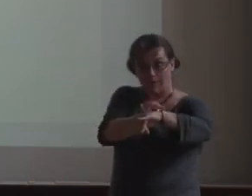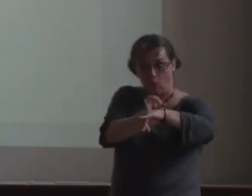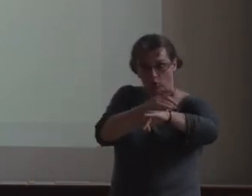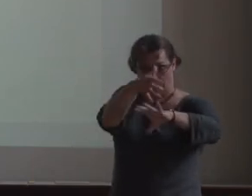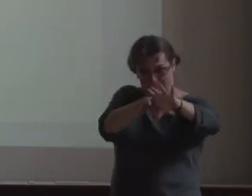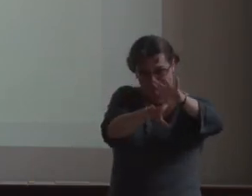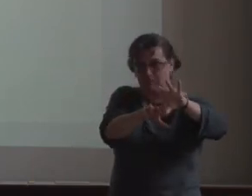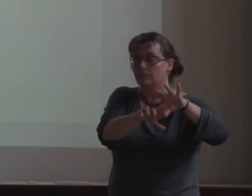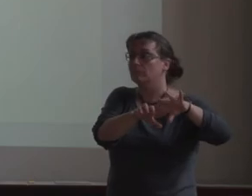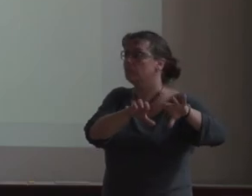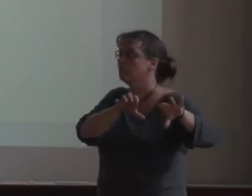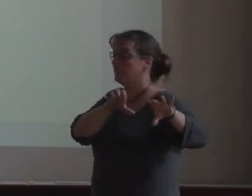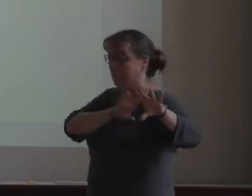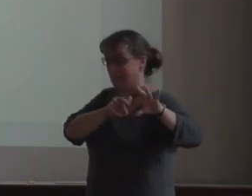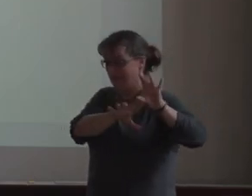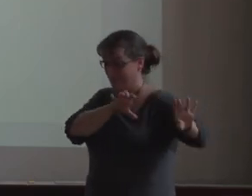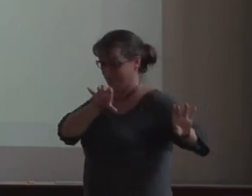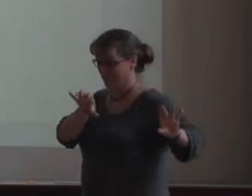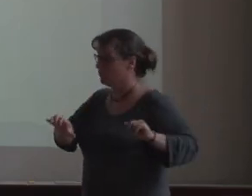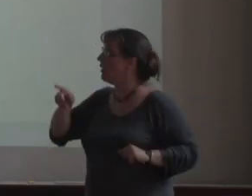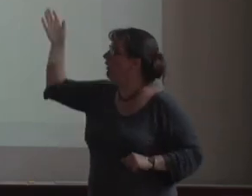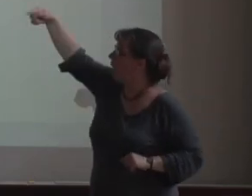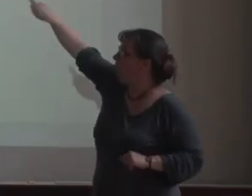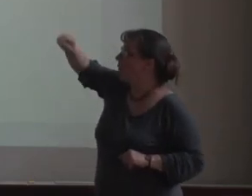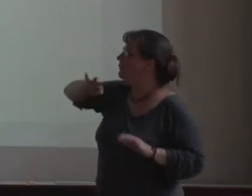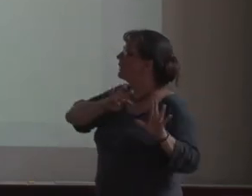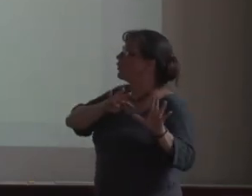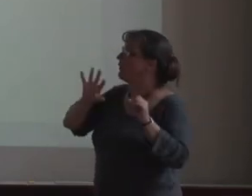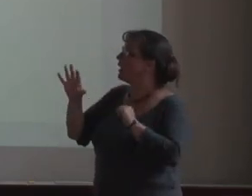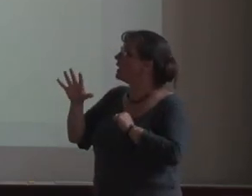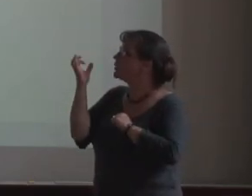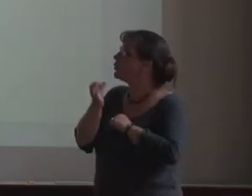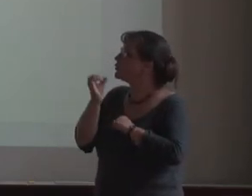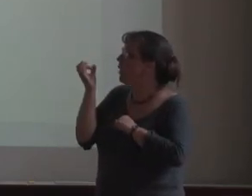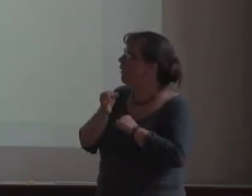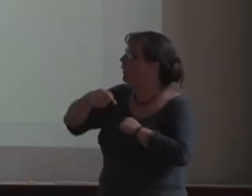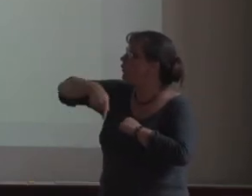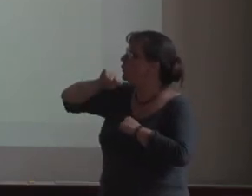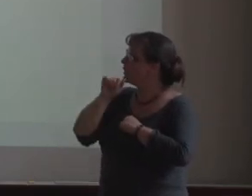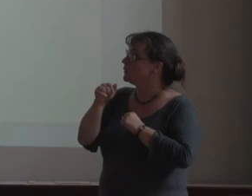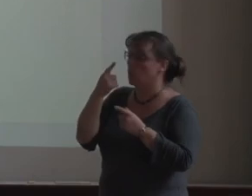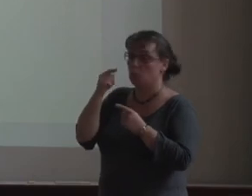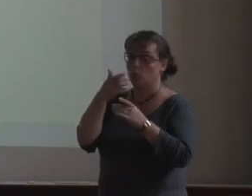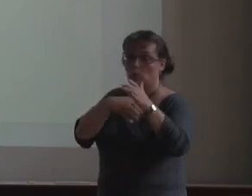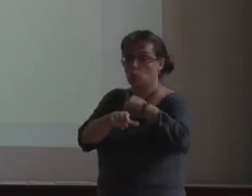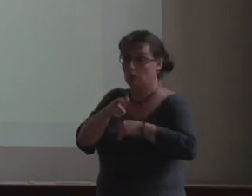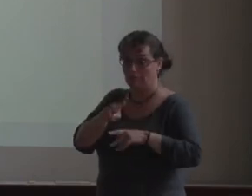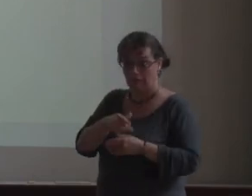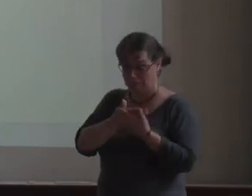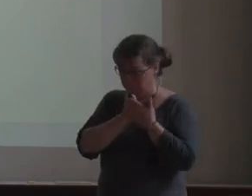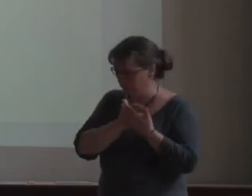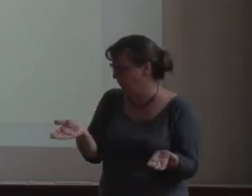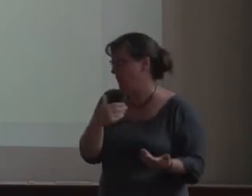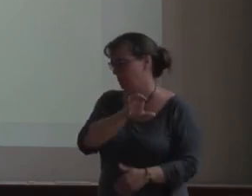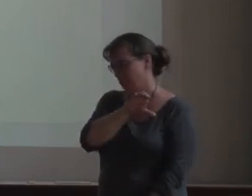a 95% de l'API du module, de la classe MessageQ. C'est vraiment très simple. On crée une